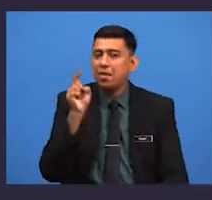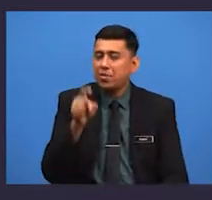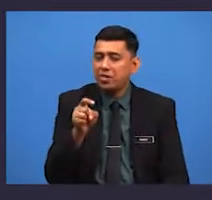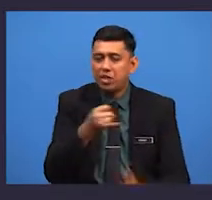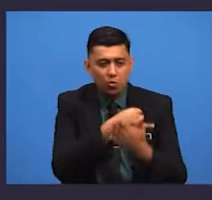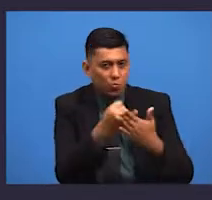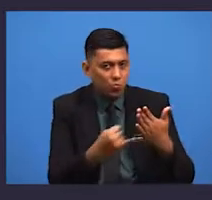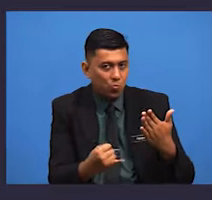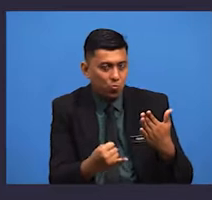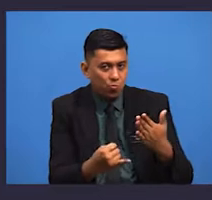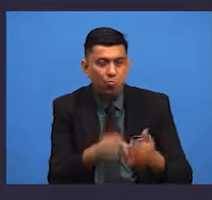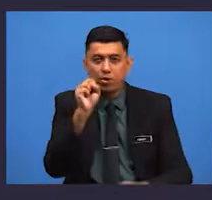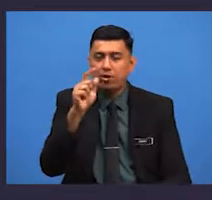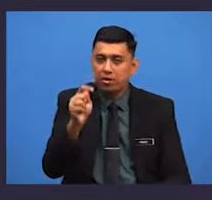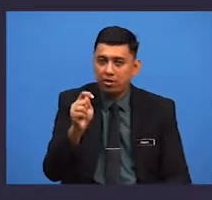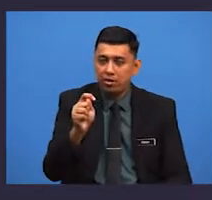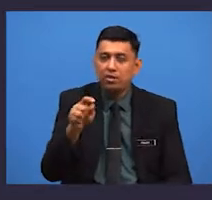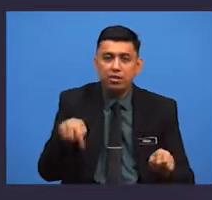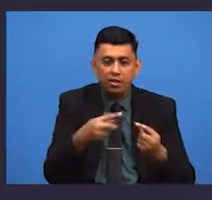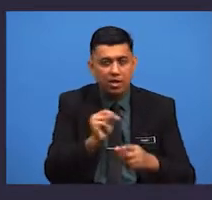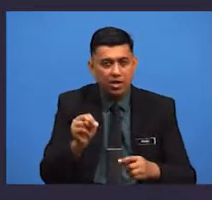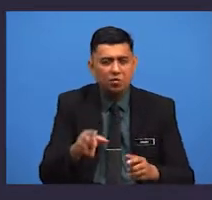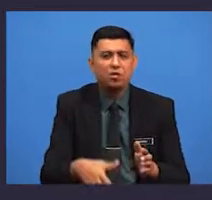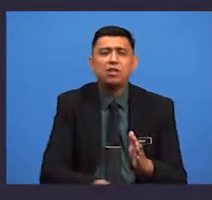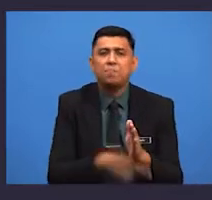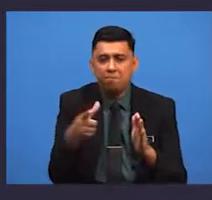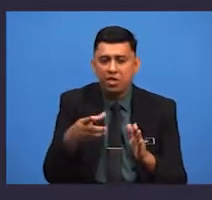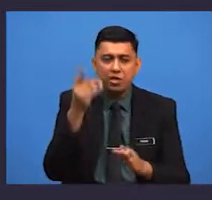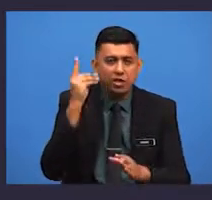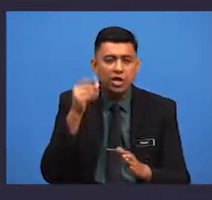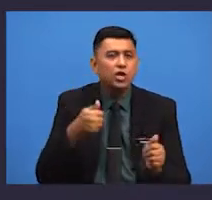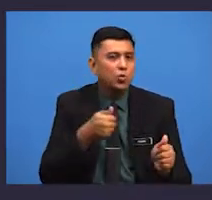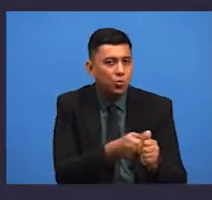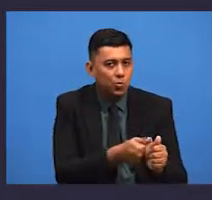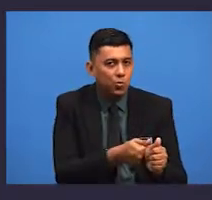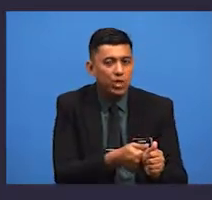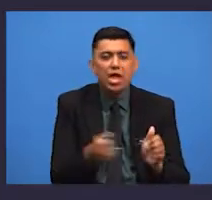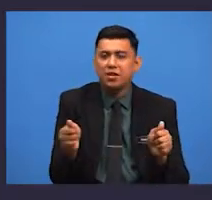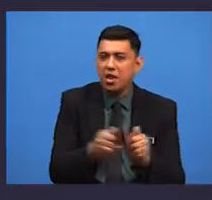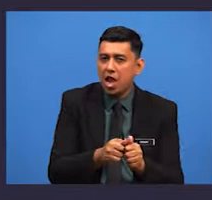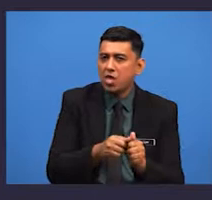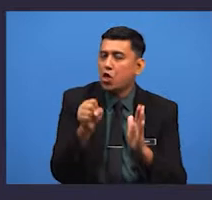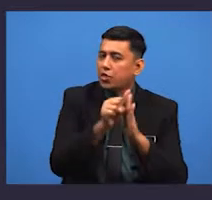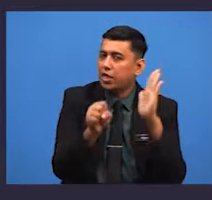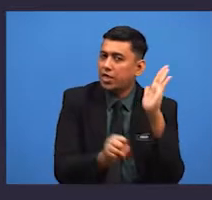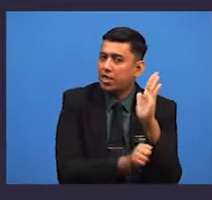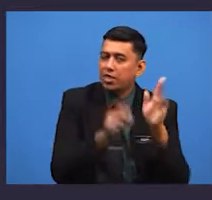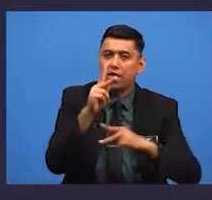Kita perlu melukis set tindakan terlebih dahulu diikuti dengan